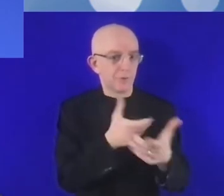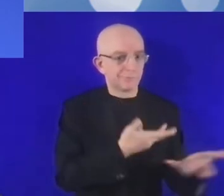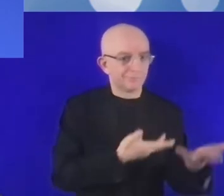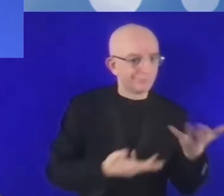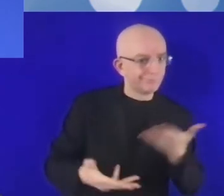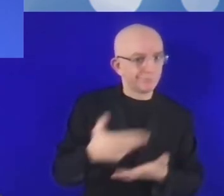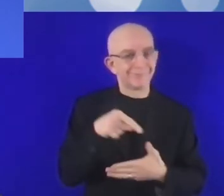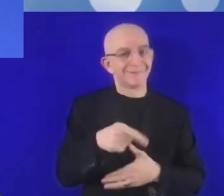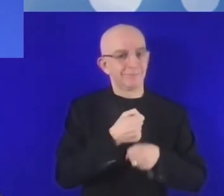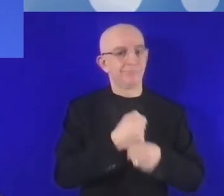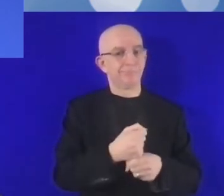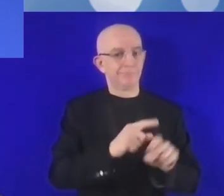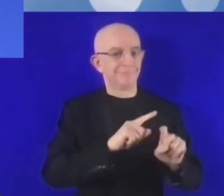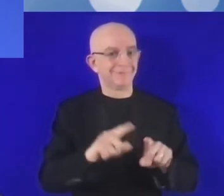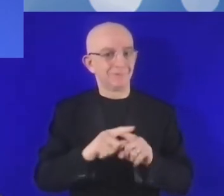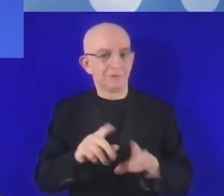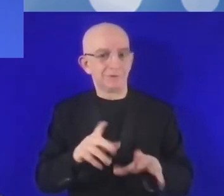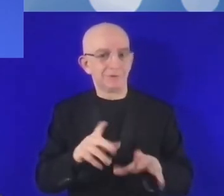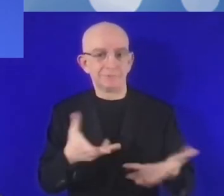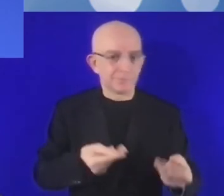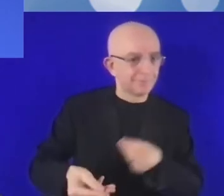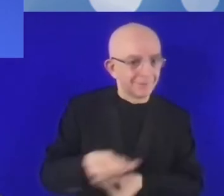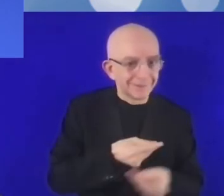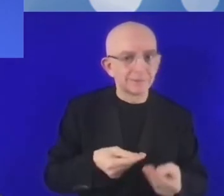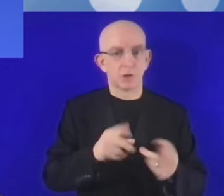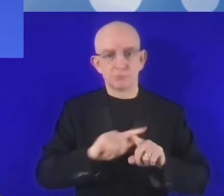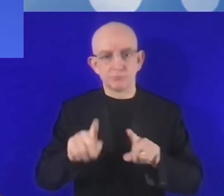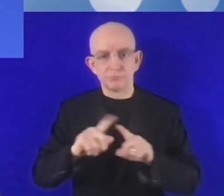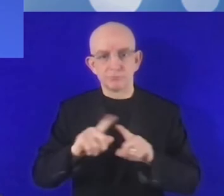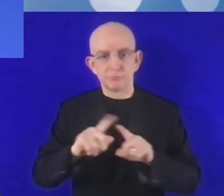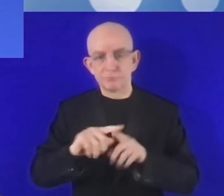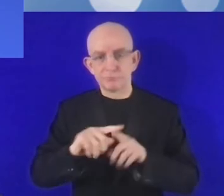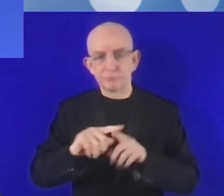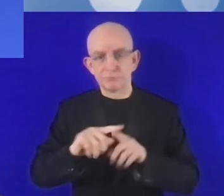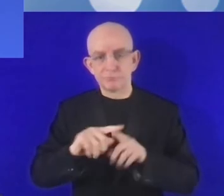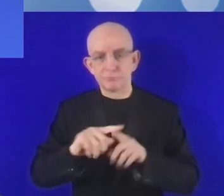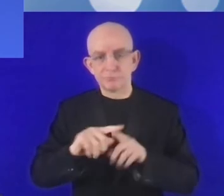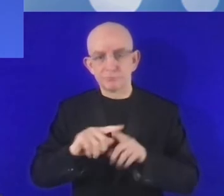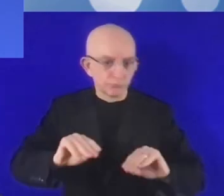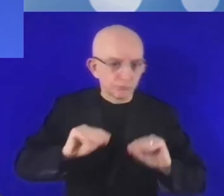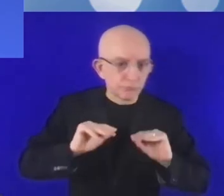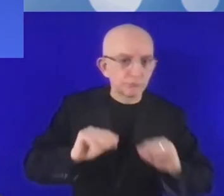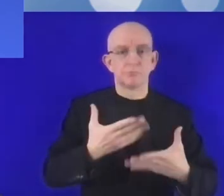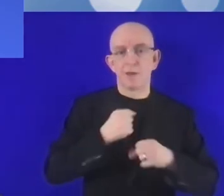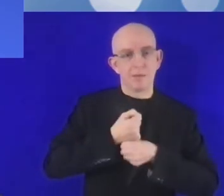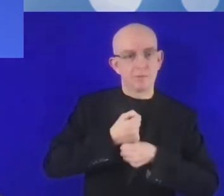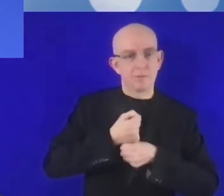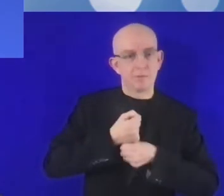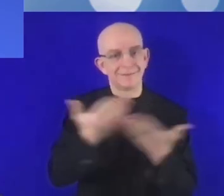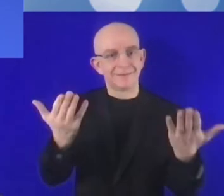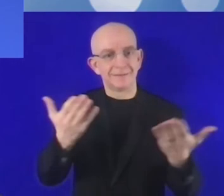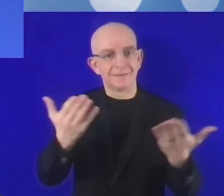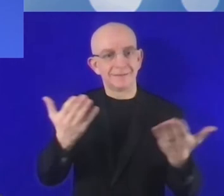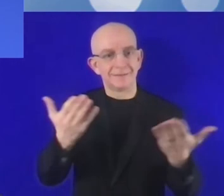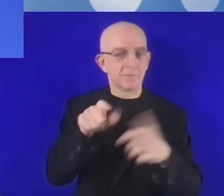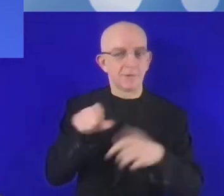Ce sont les acteurs qui doivent parler ensemble et mettre au point les normes dont nous avons besoin. La coopération dans le monde, dans la coopération numérique entre les divers